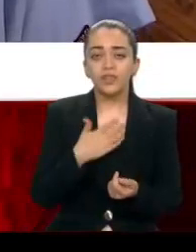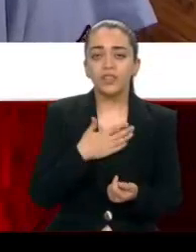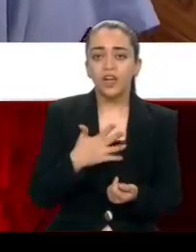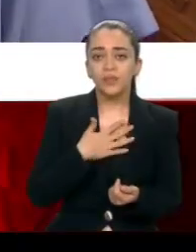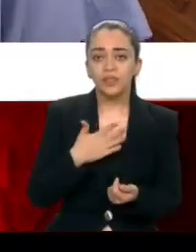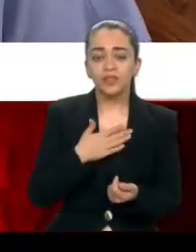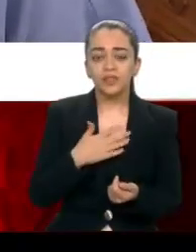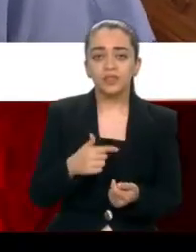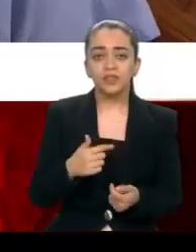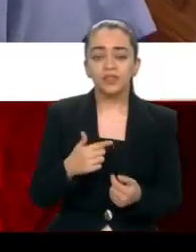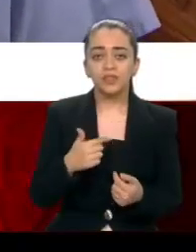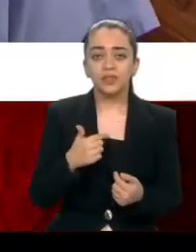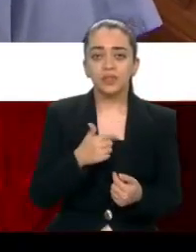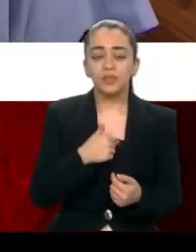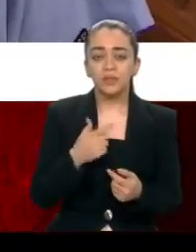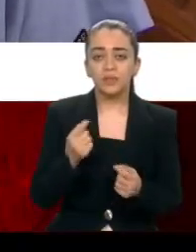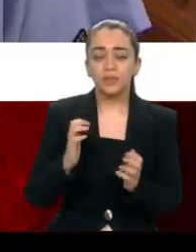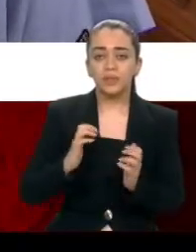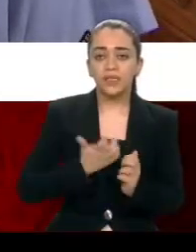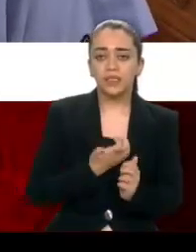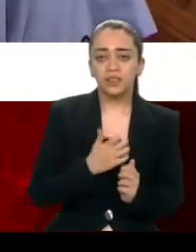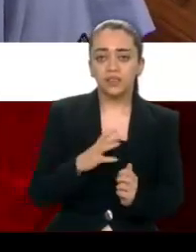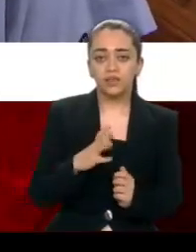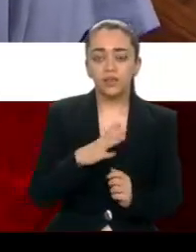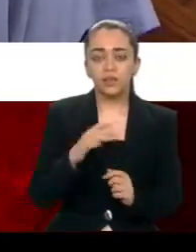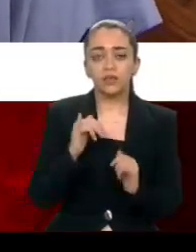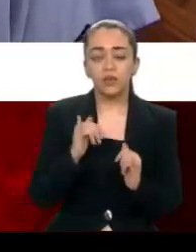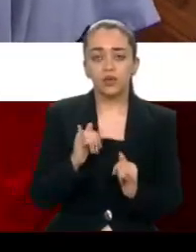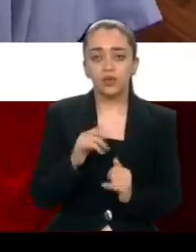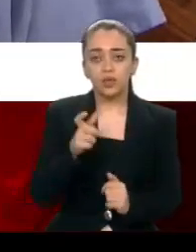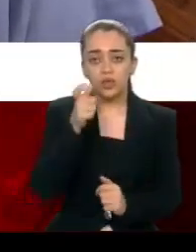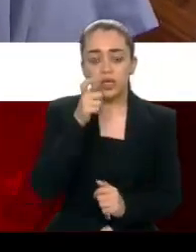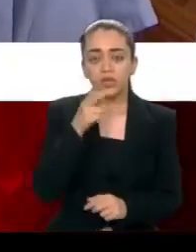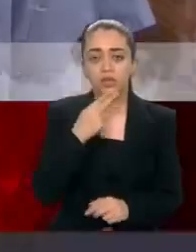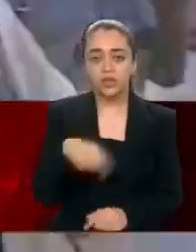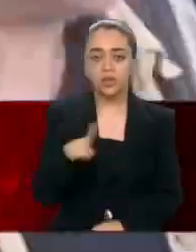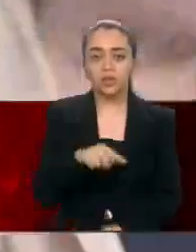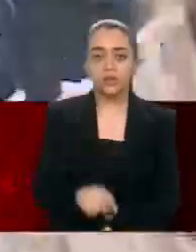çarpıntı, göğsümde basit bir baskı, bir de ihmalkarlık kadınlarımızda çok daha fazla.